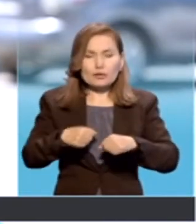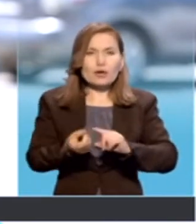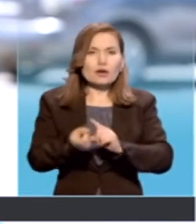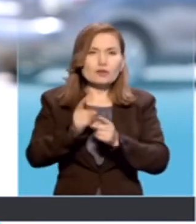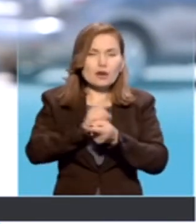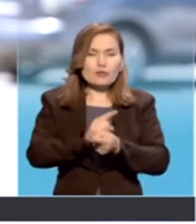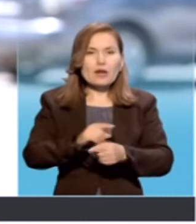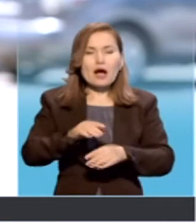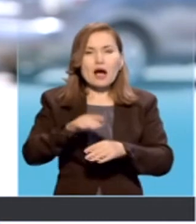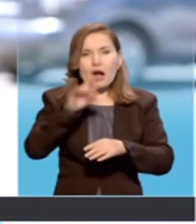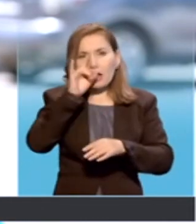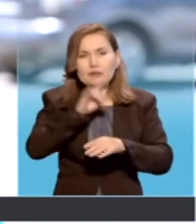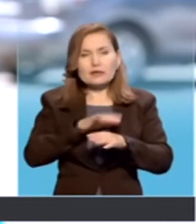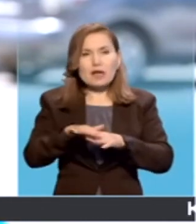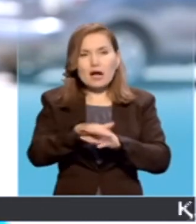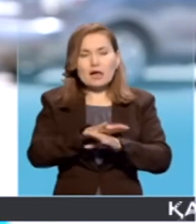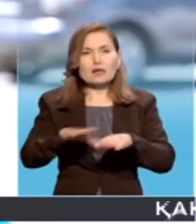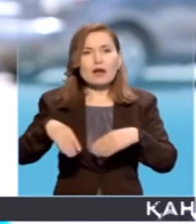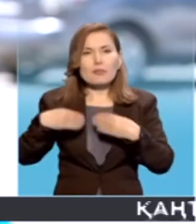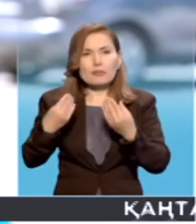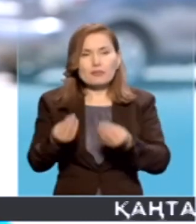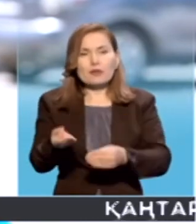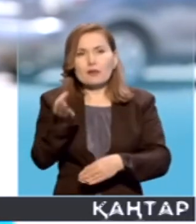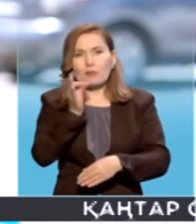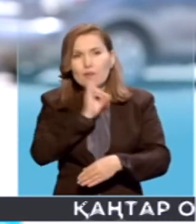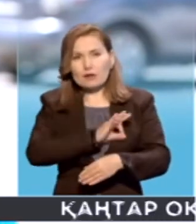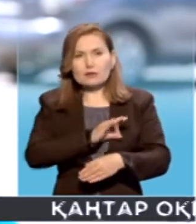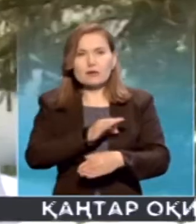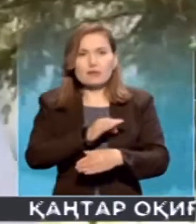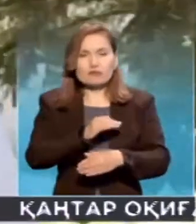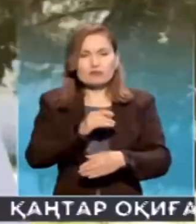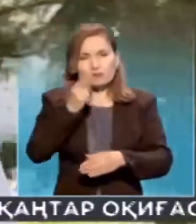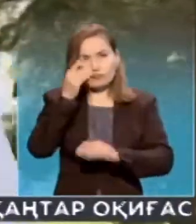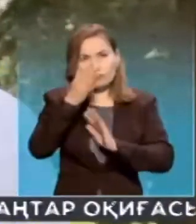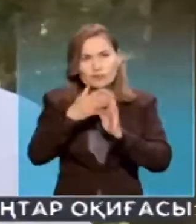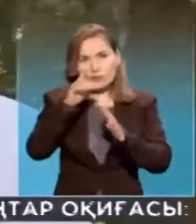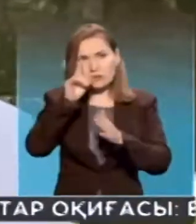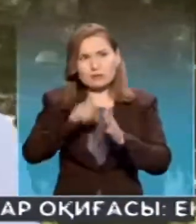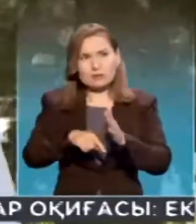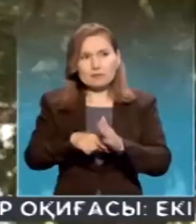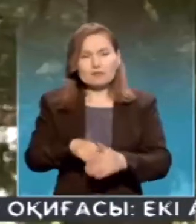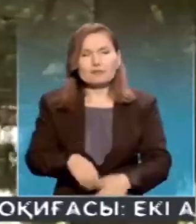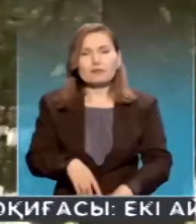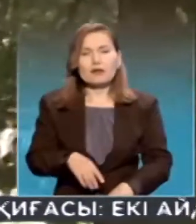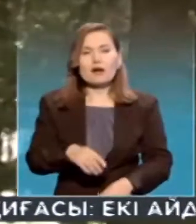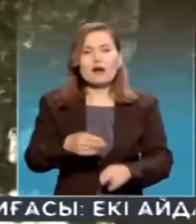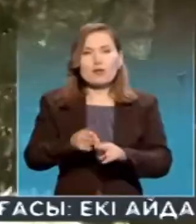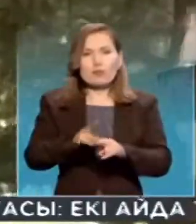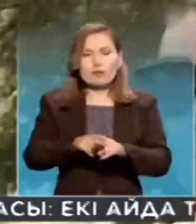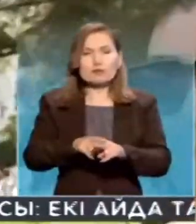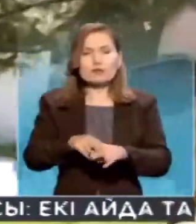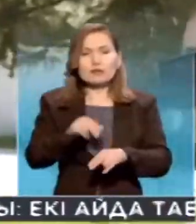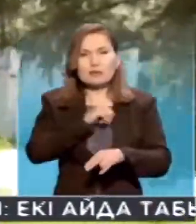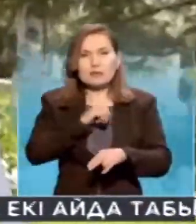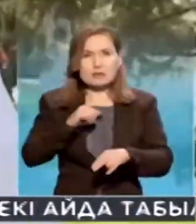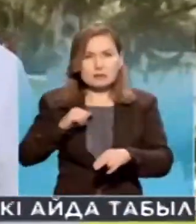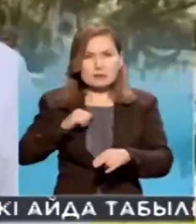халыққа берілетін көп нәрсе пайдалы болатын шығар деп сенімдемін. Өзім үшін барамын, халық үшін, ел үшін барамын.